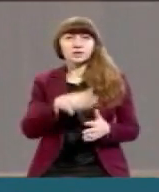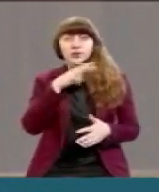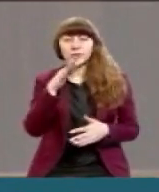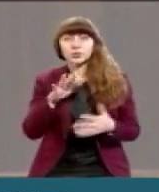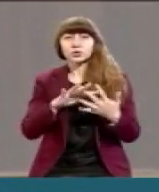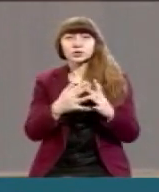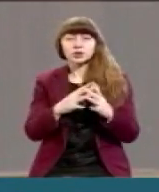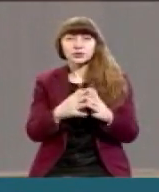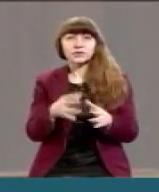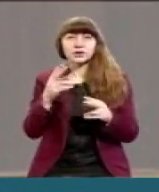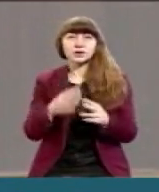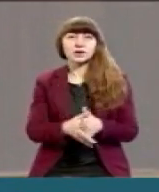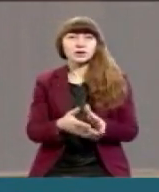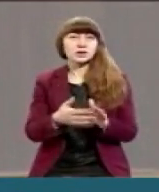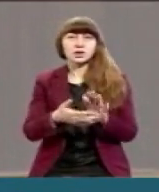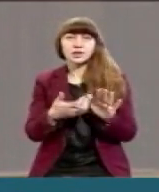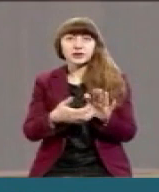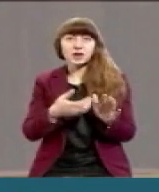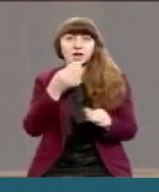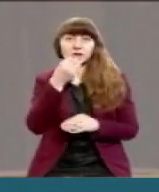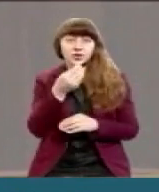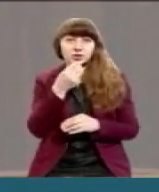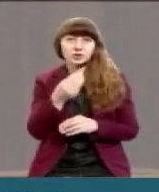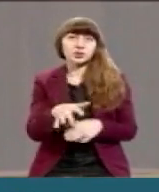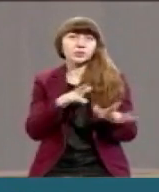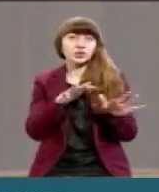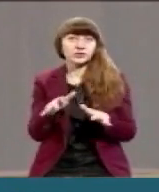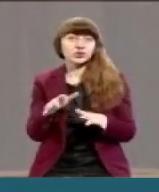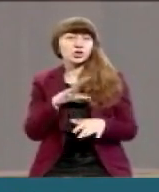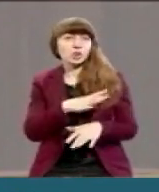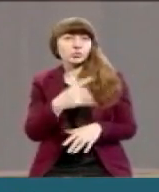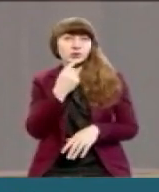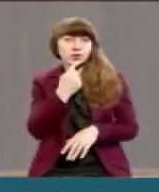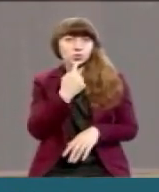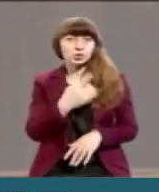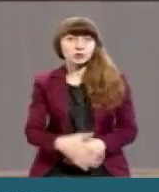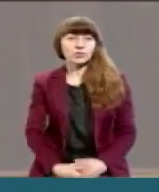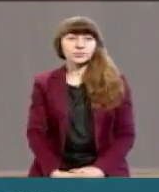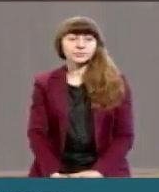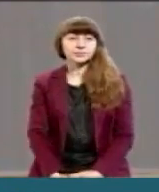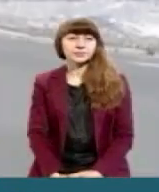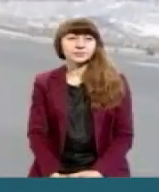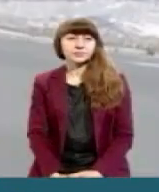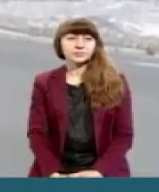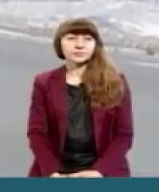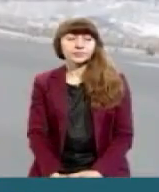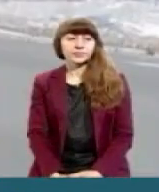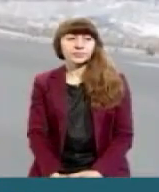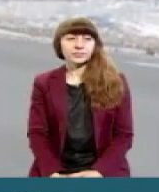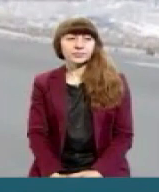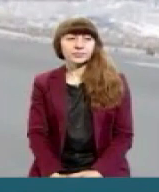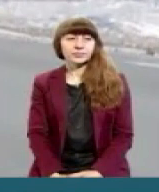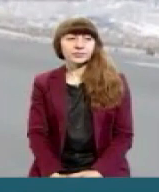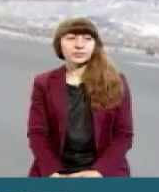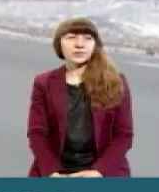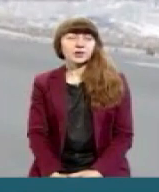қиындықтар туындаған болатын. Соның салдарынан көптеген ауылдарда азық-түлік таусылып, көлік қатынасы қиындай түсті. Аталмыш жағдайлардың